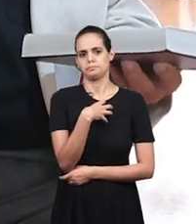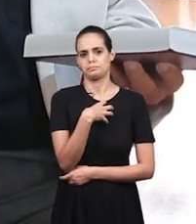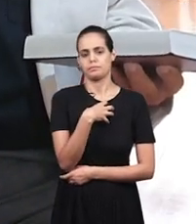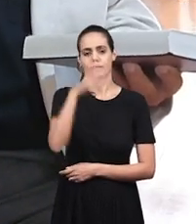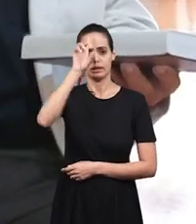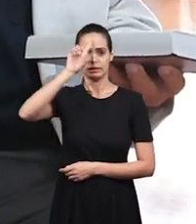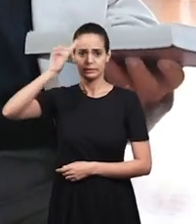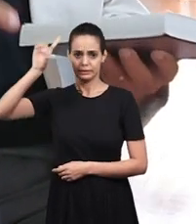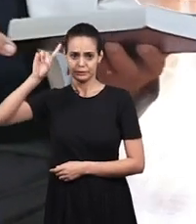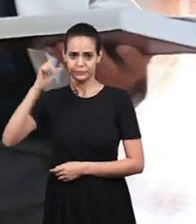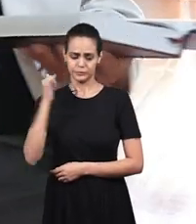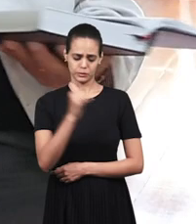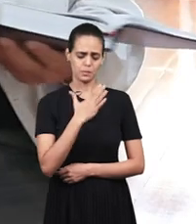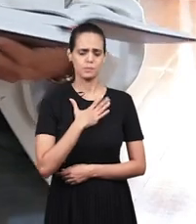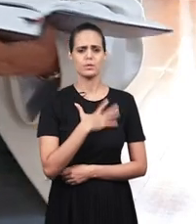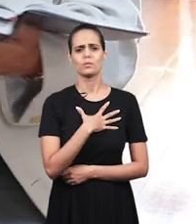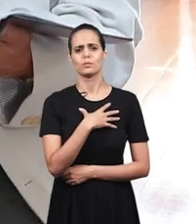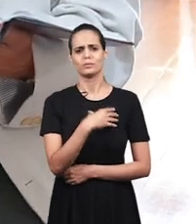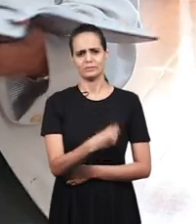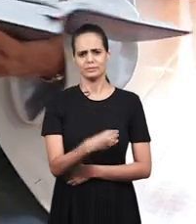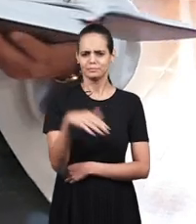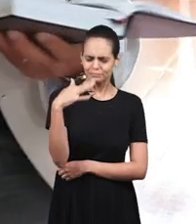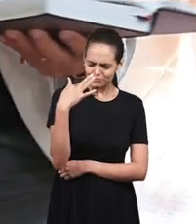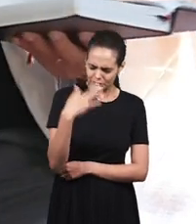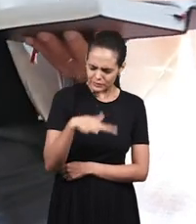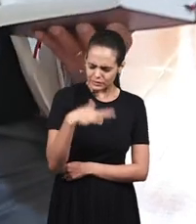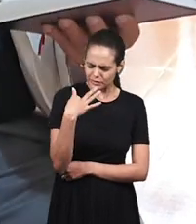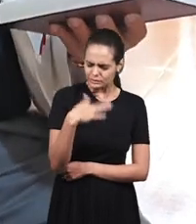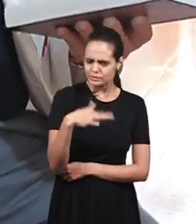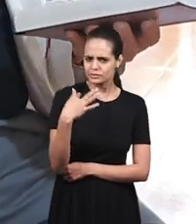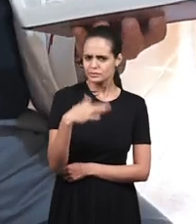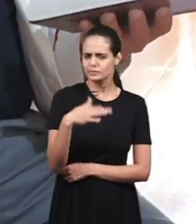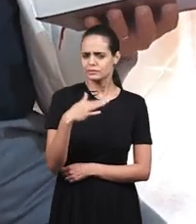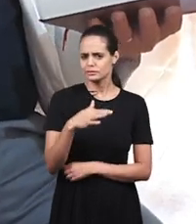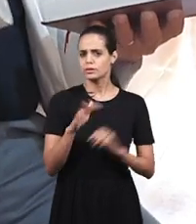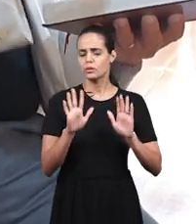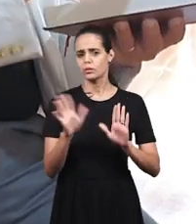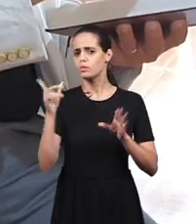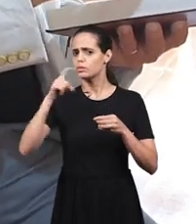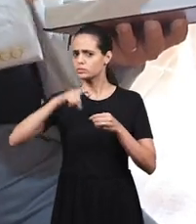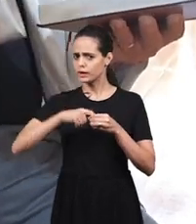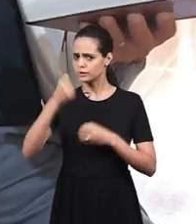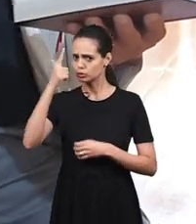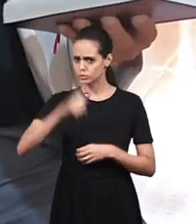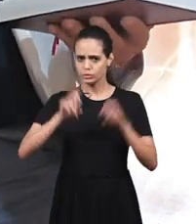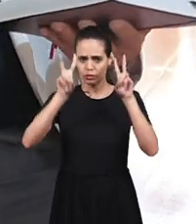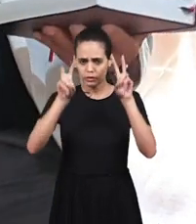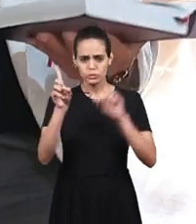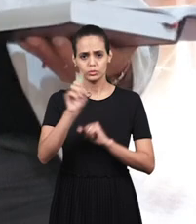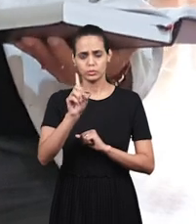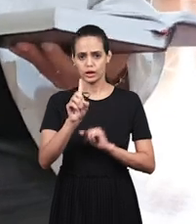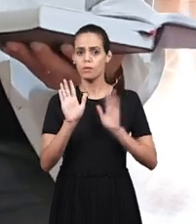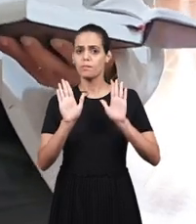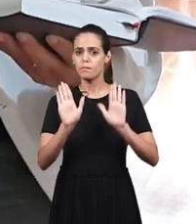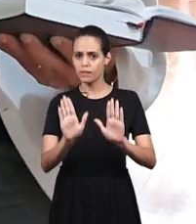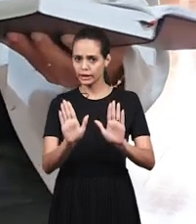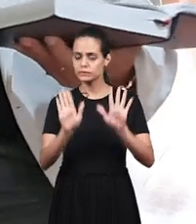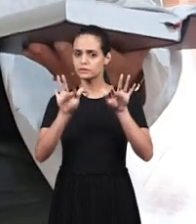себя. То есть он болел, он был больной в тот момент. Он заболел, потому что наши немощи и болезни он взял на